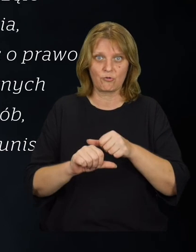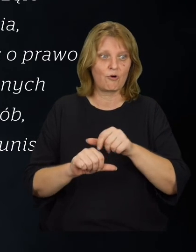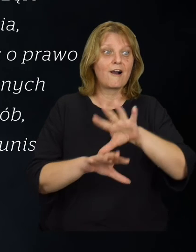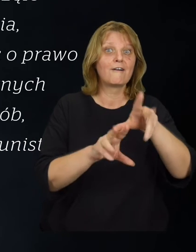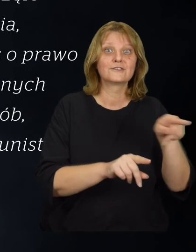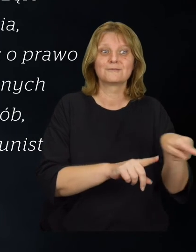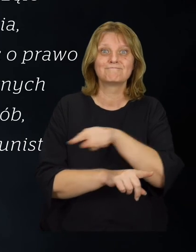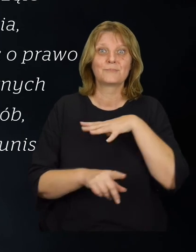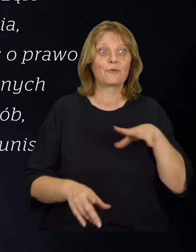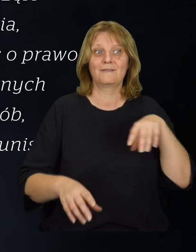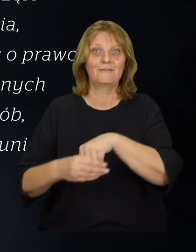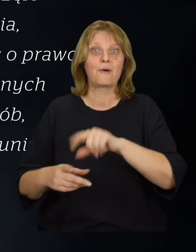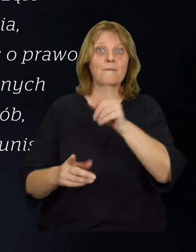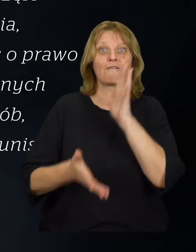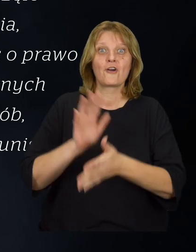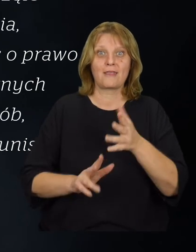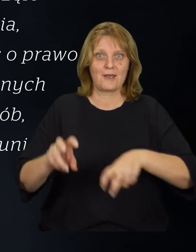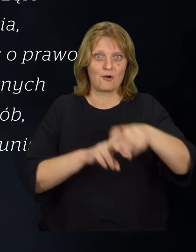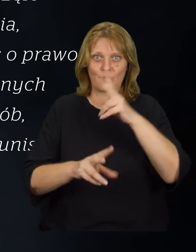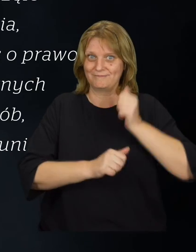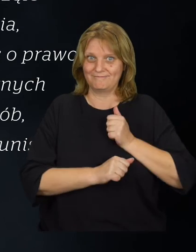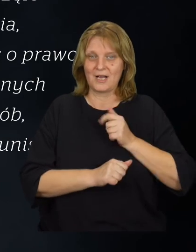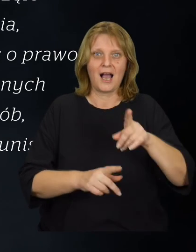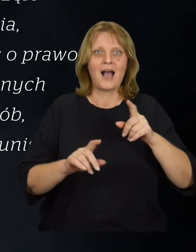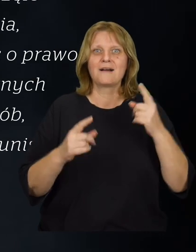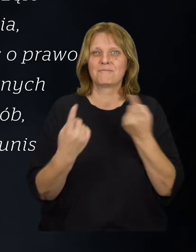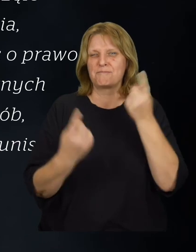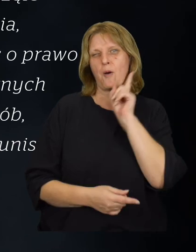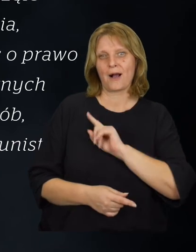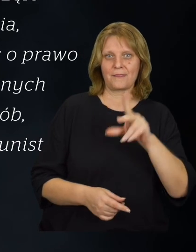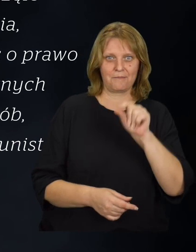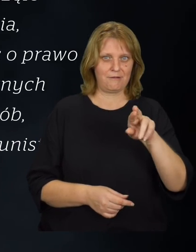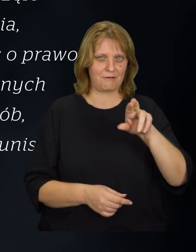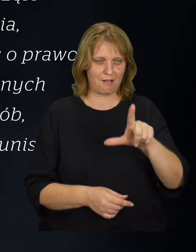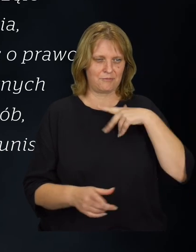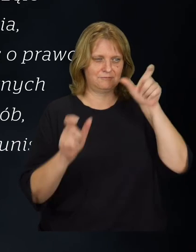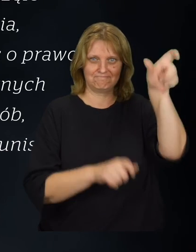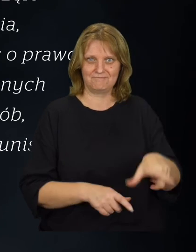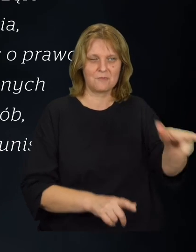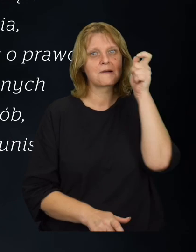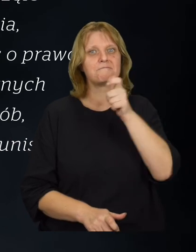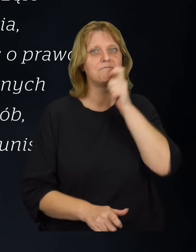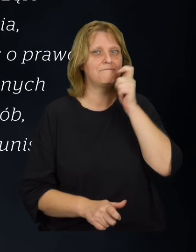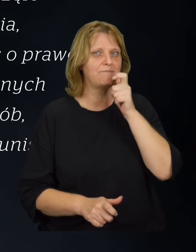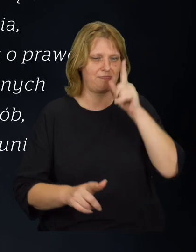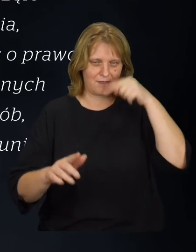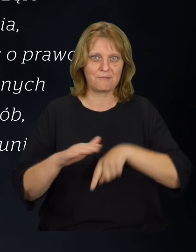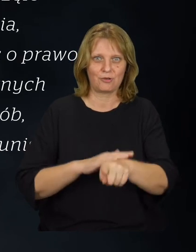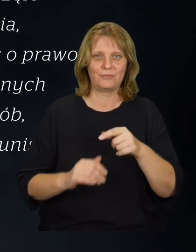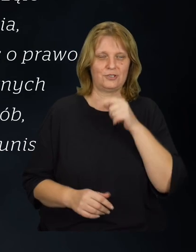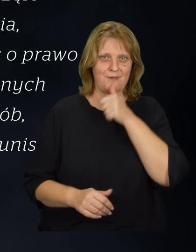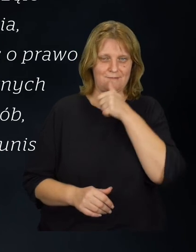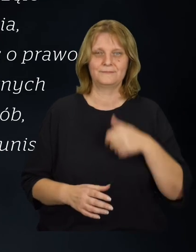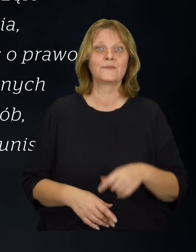uczestników powojennego ruchu partyzanckiego, propaganda Polskiej Rzeczypospolitej Ludowej, PRL, określała jako bandy reakcyjnego podziemia.